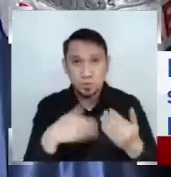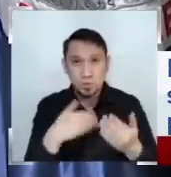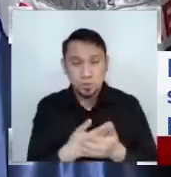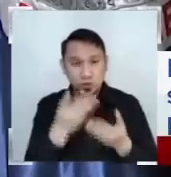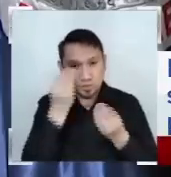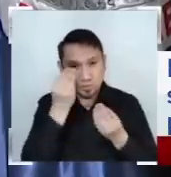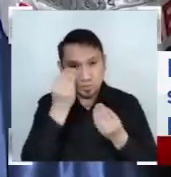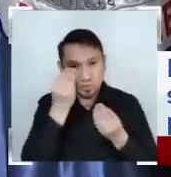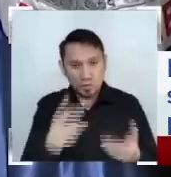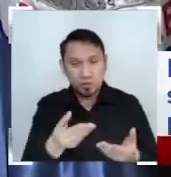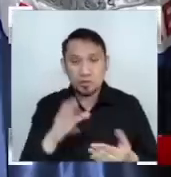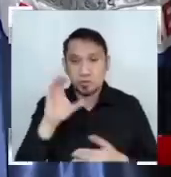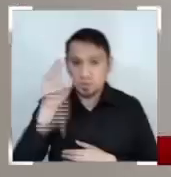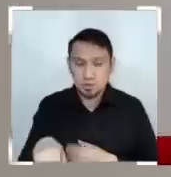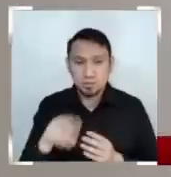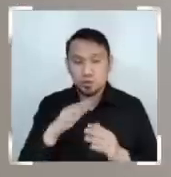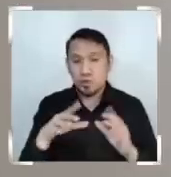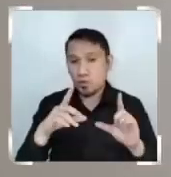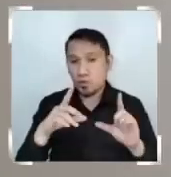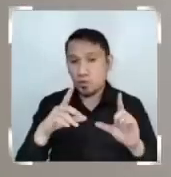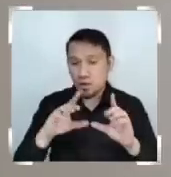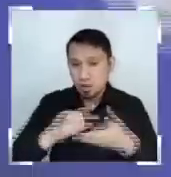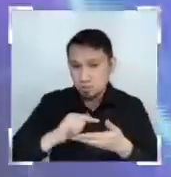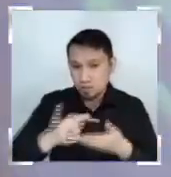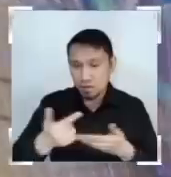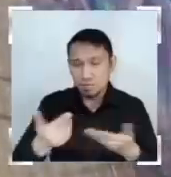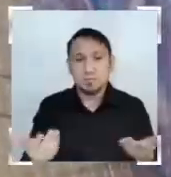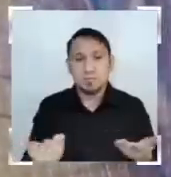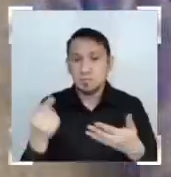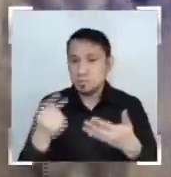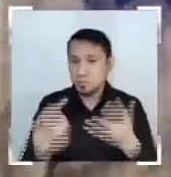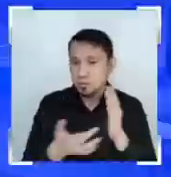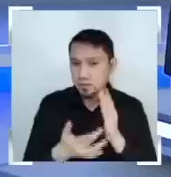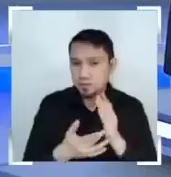inyong cellphone, laptop, or desktop. Ako si Emil Sumangil ang inyo. Saksi!